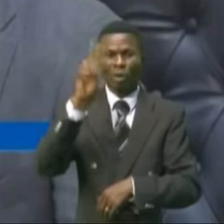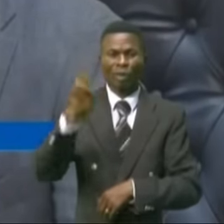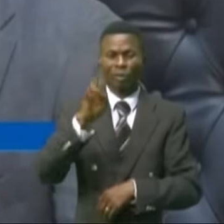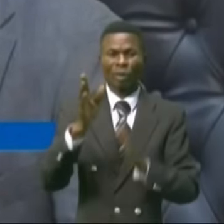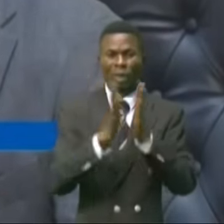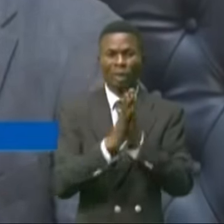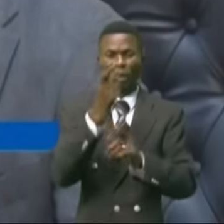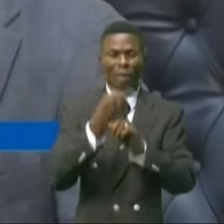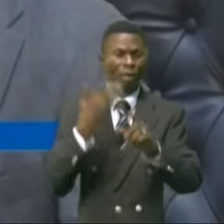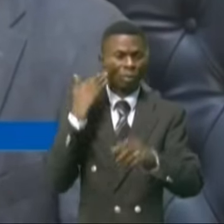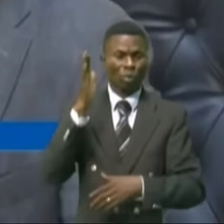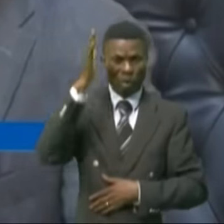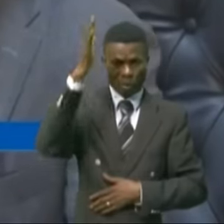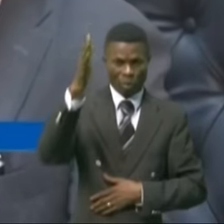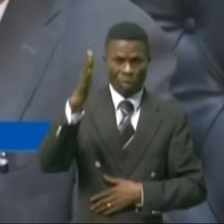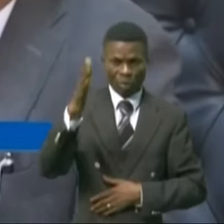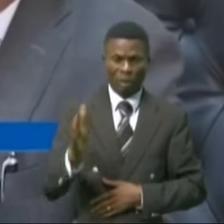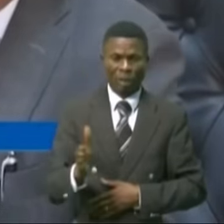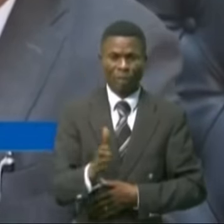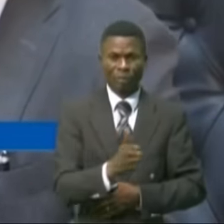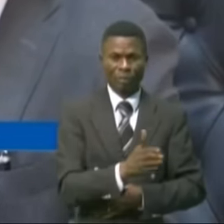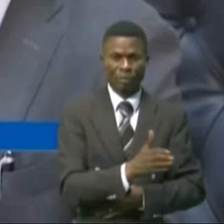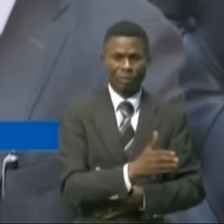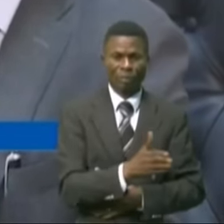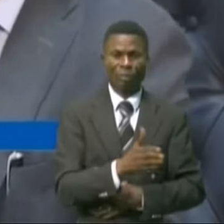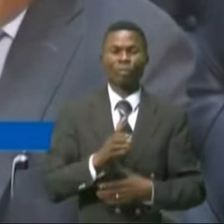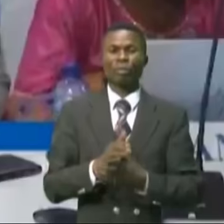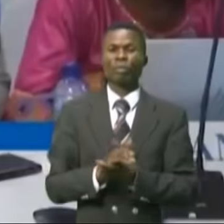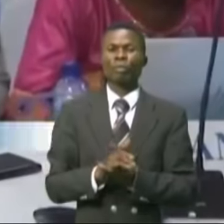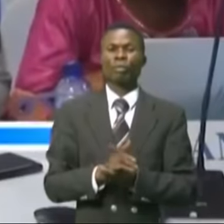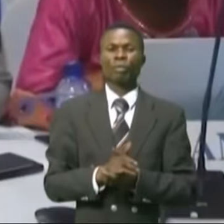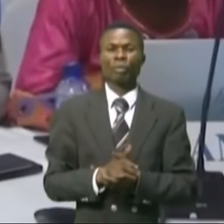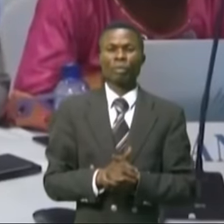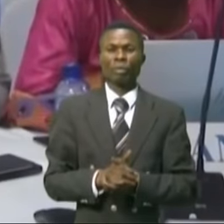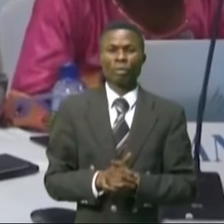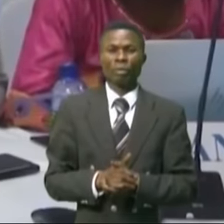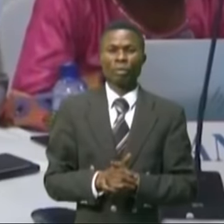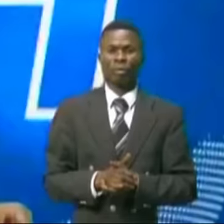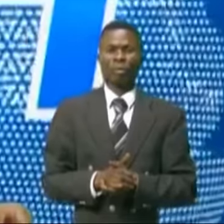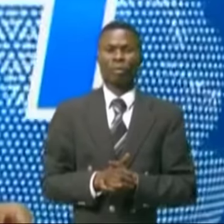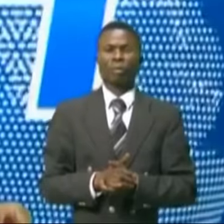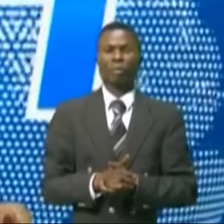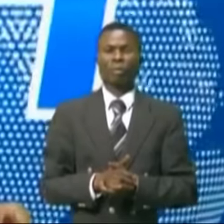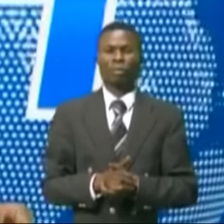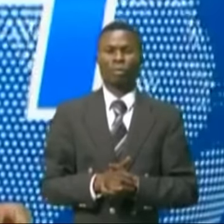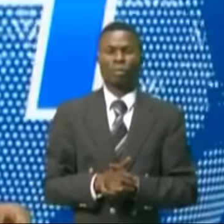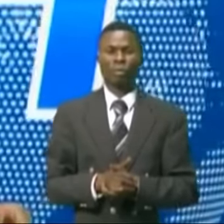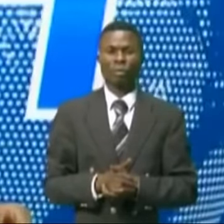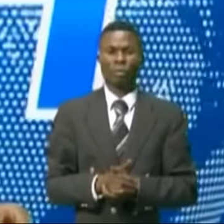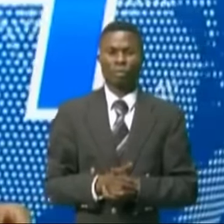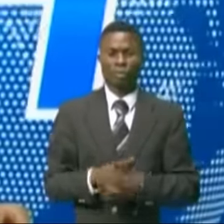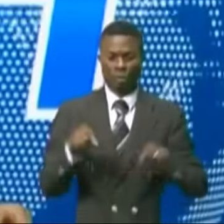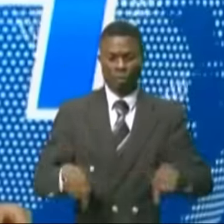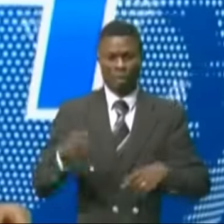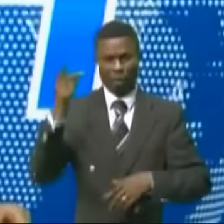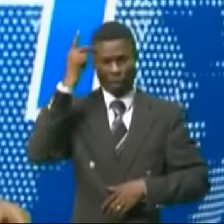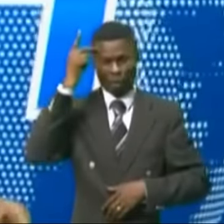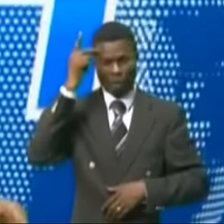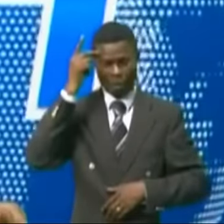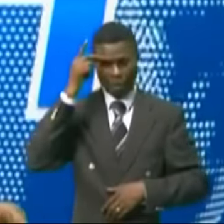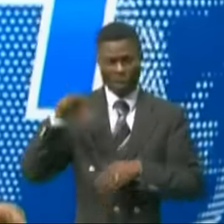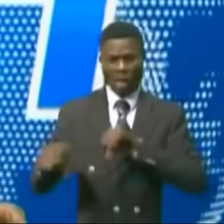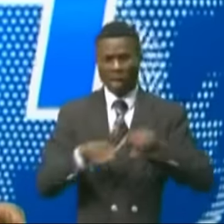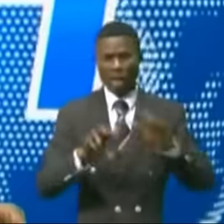10 mai prochain, toujours au siège de cet établissement public à Kinshasa. À Kinshasa, à double